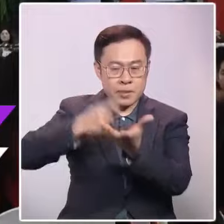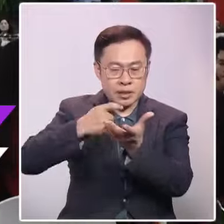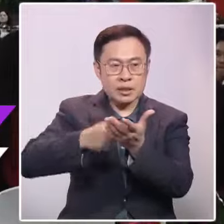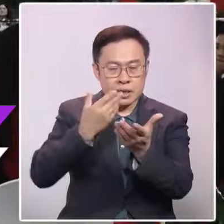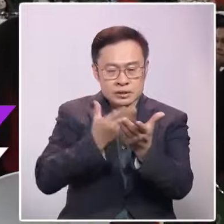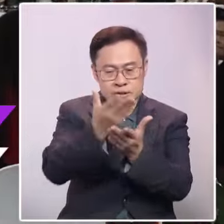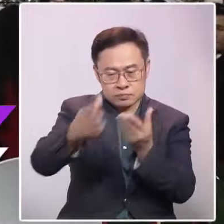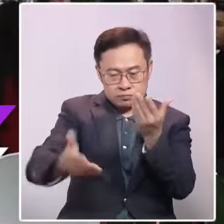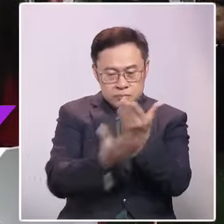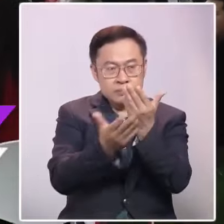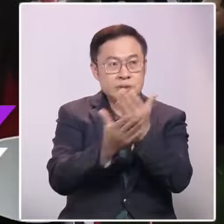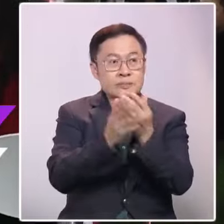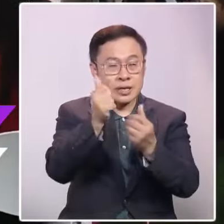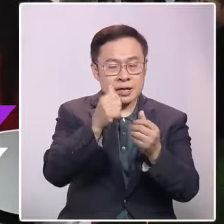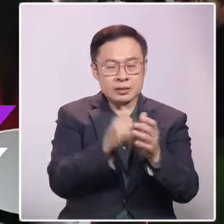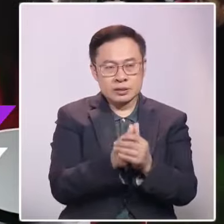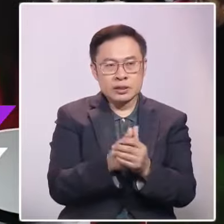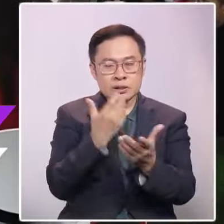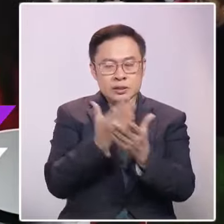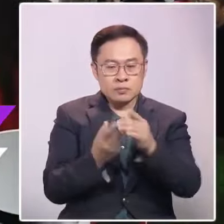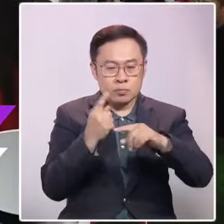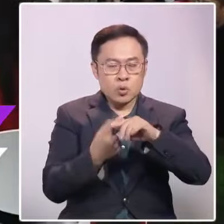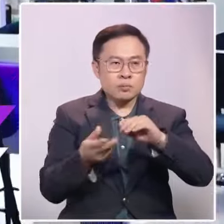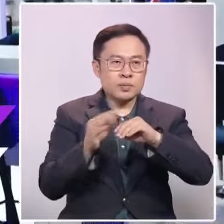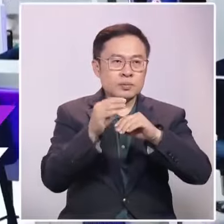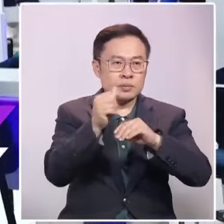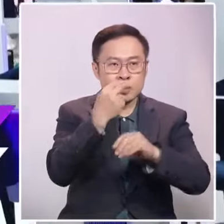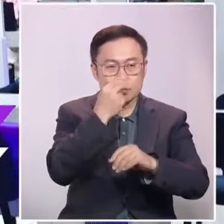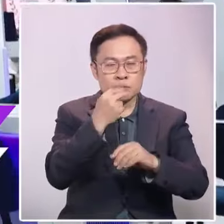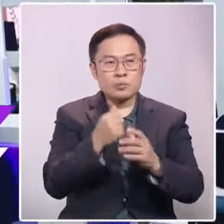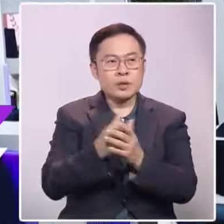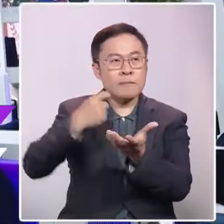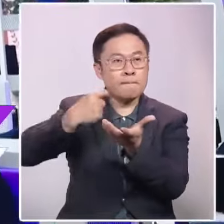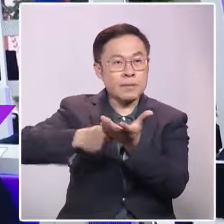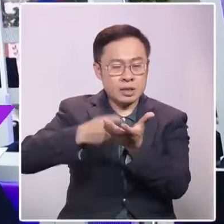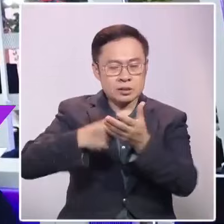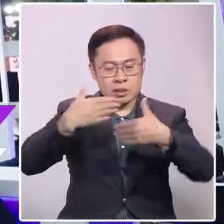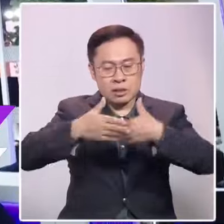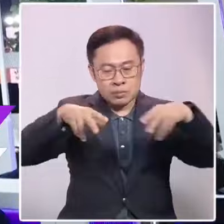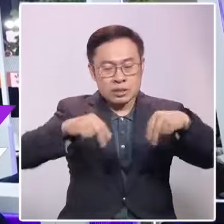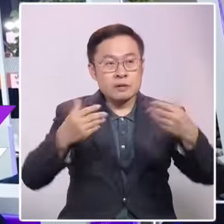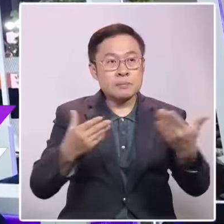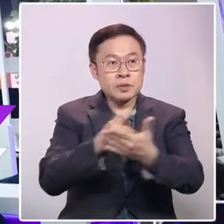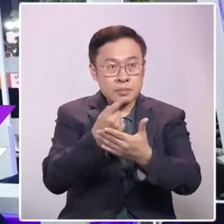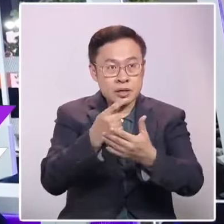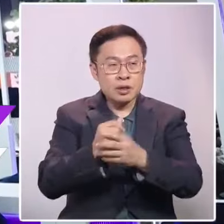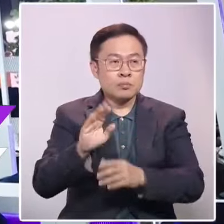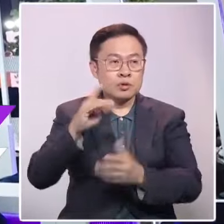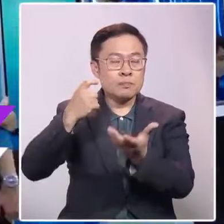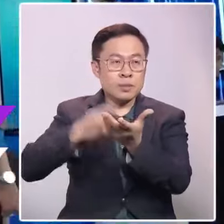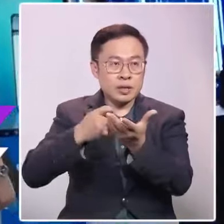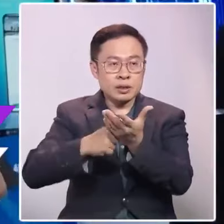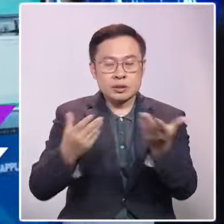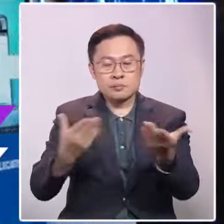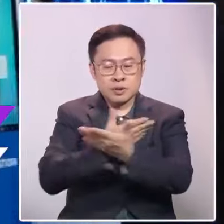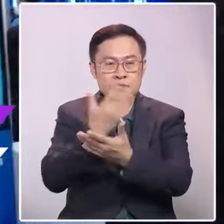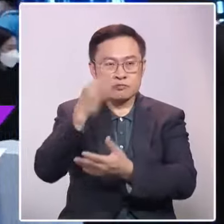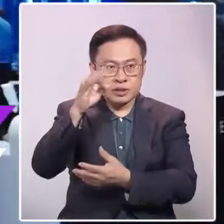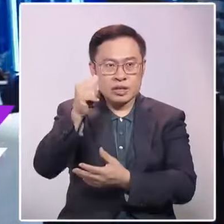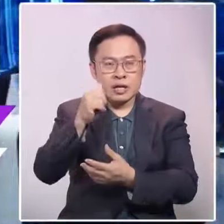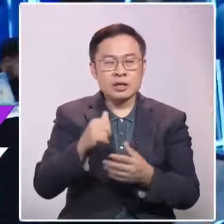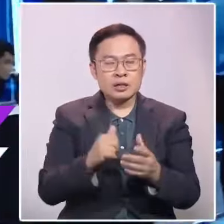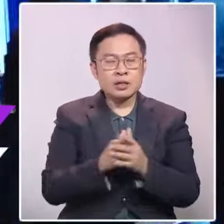ออปชันเพิ่มเติมได้นะครับซึ่งก็มีราคาเพิ่มไม่กี่พันบาทแต่หากต้องเปลี่ยนแบตเตอรี่ใหม่ทั้งหมดนะครับบริษัทประกันก็จะเปลี่ยนให้ฟรีโดยเ